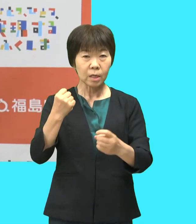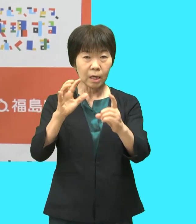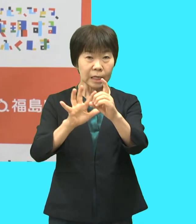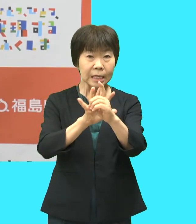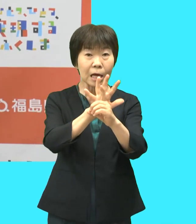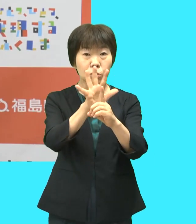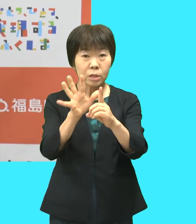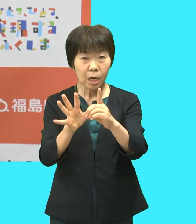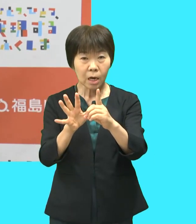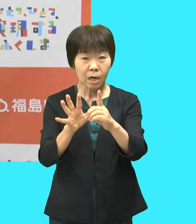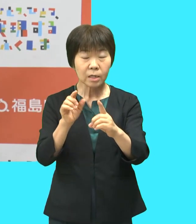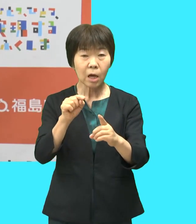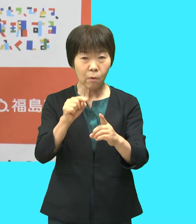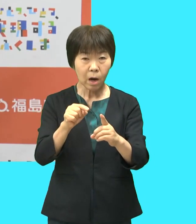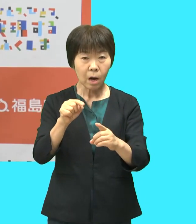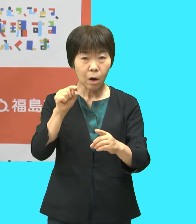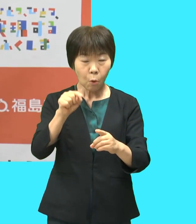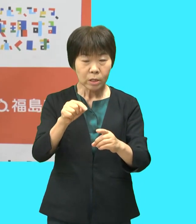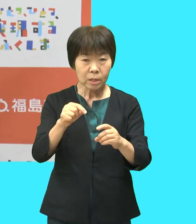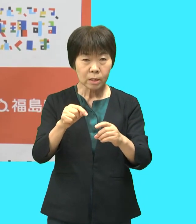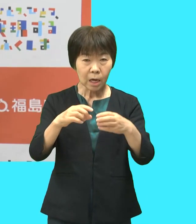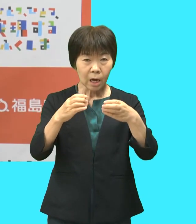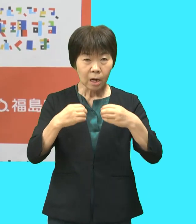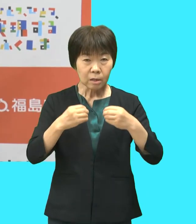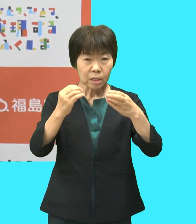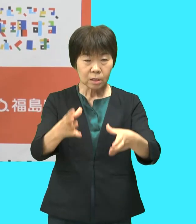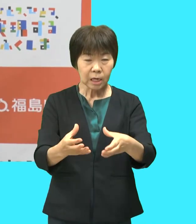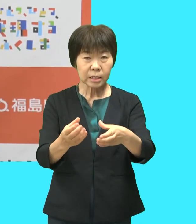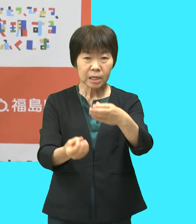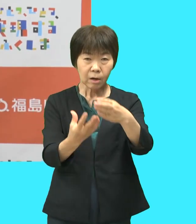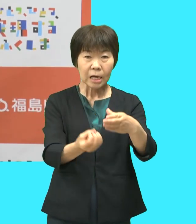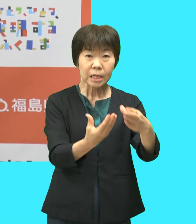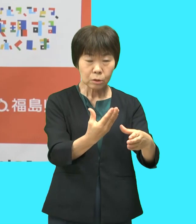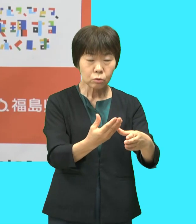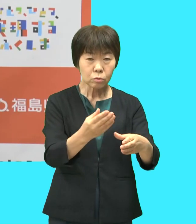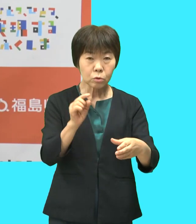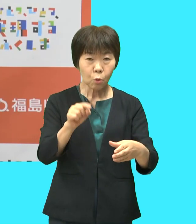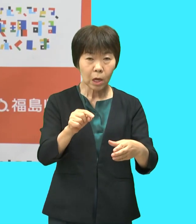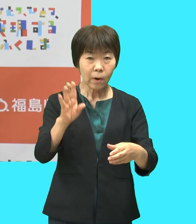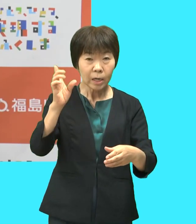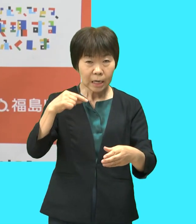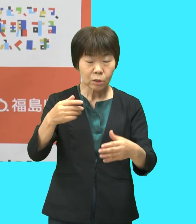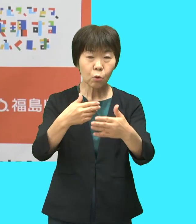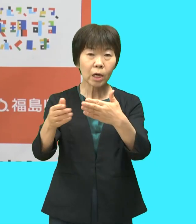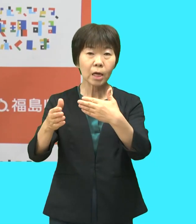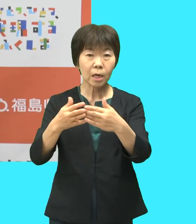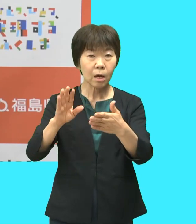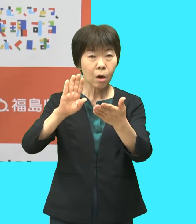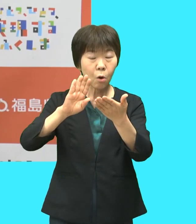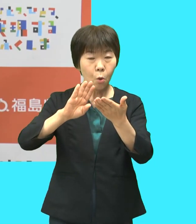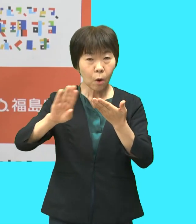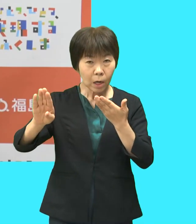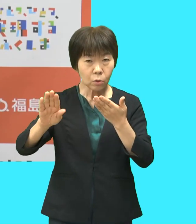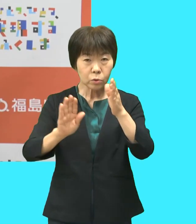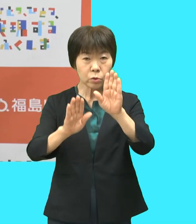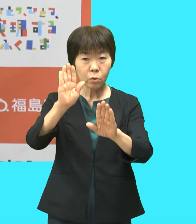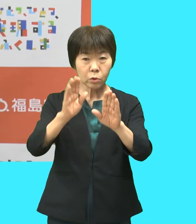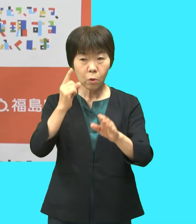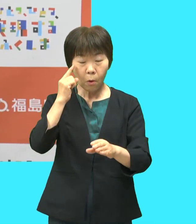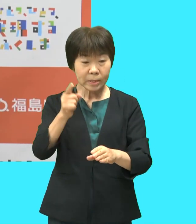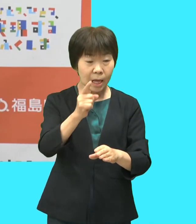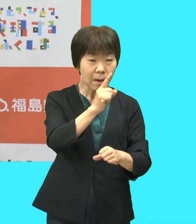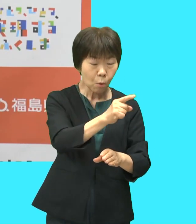はこういったクラスターが発生するということを福島県自身の経験でも、 あるいは他県のクラスターを見ても分かります